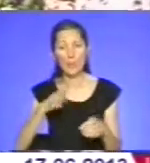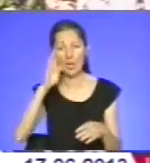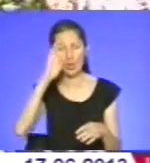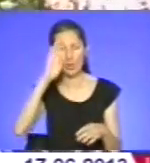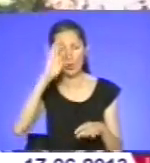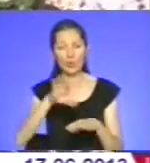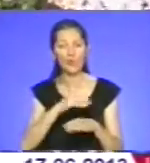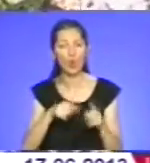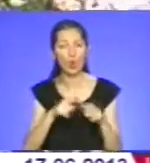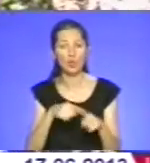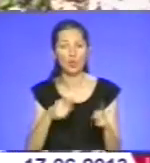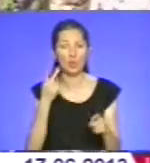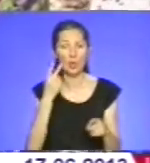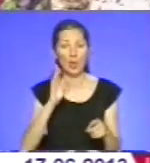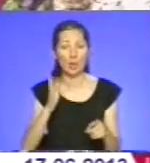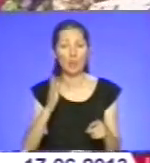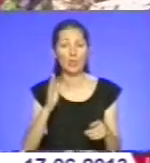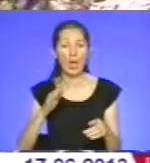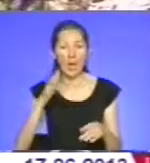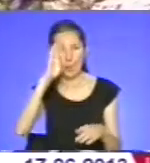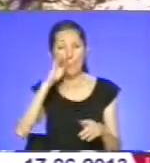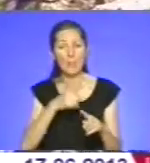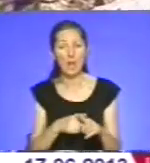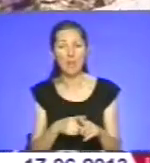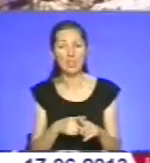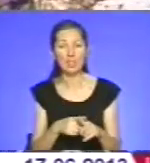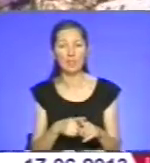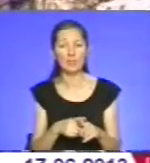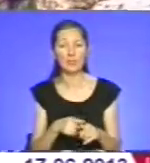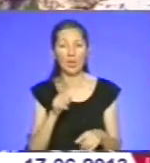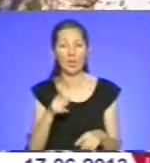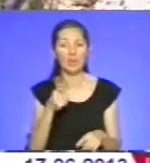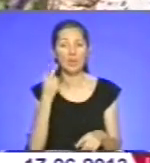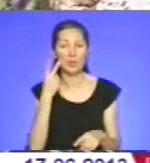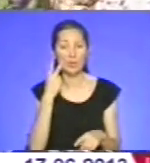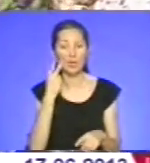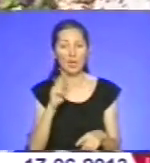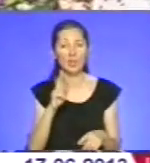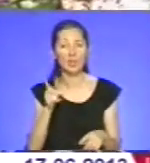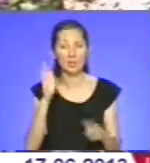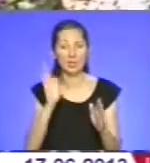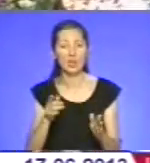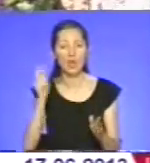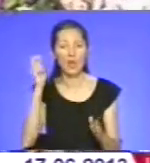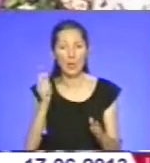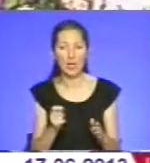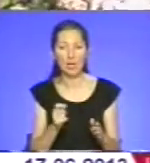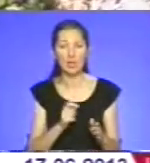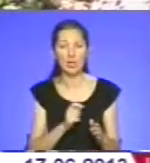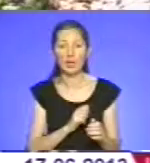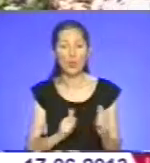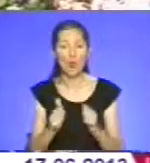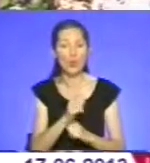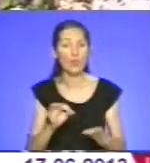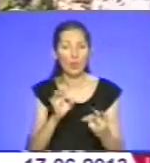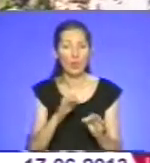з батьком, вони були браття з чоловіком. То він завжди, як тільки приїде, не поминув ніколи старенького. Нашому